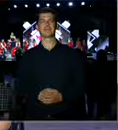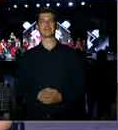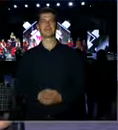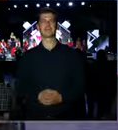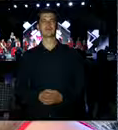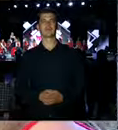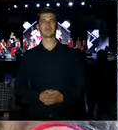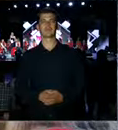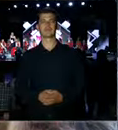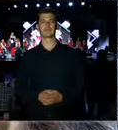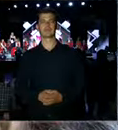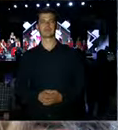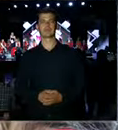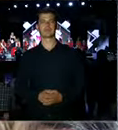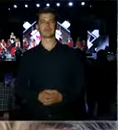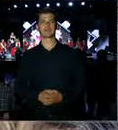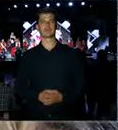ceni.